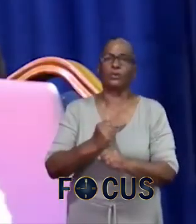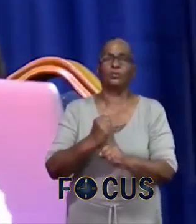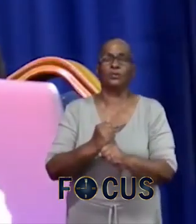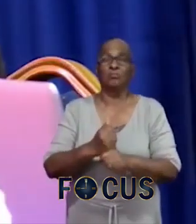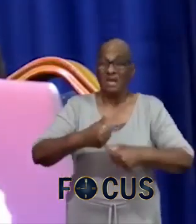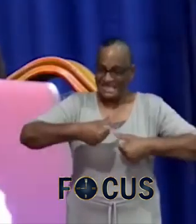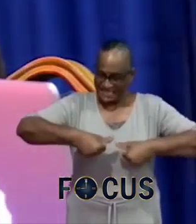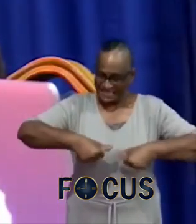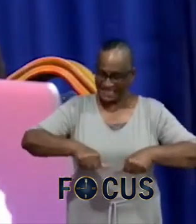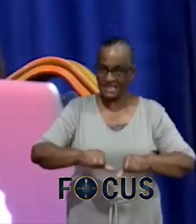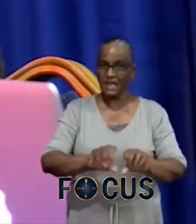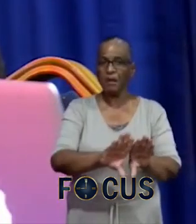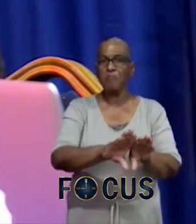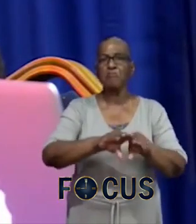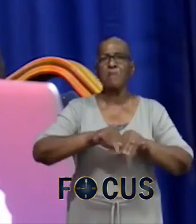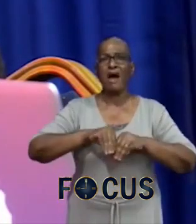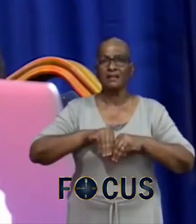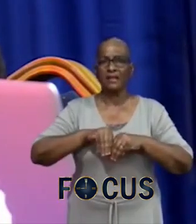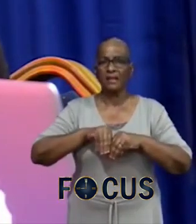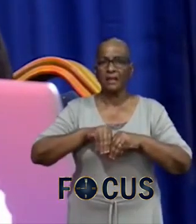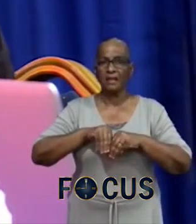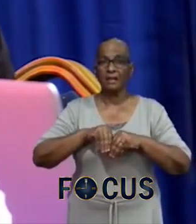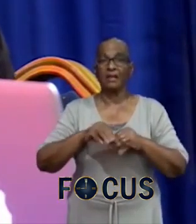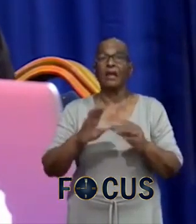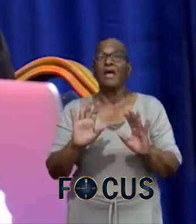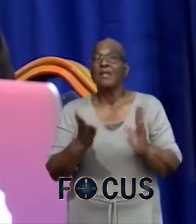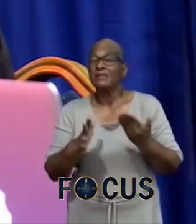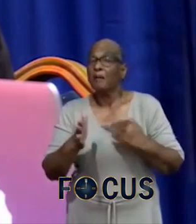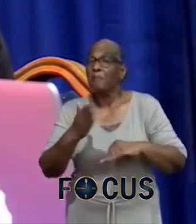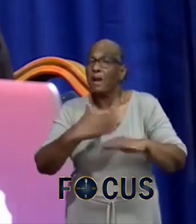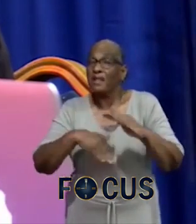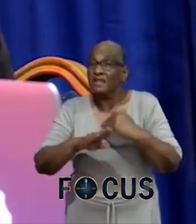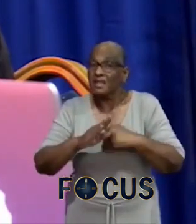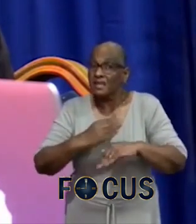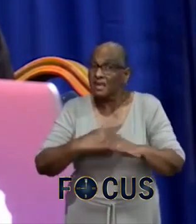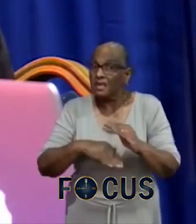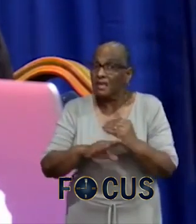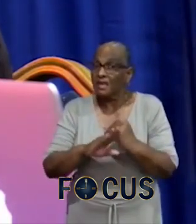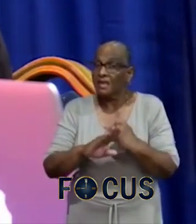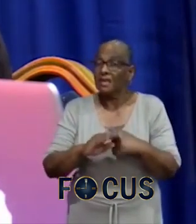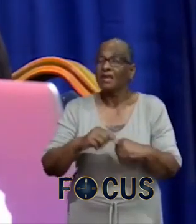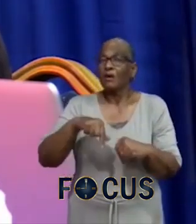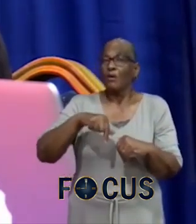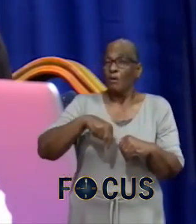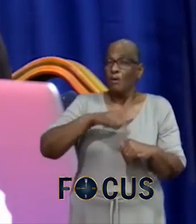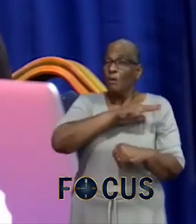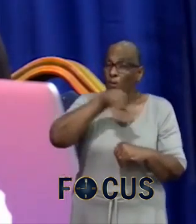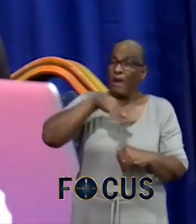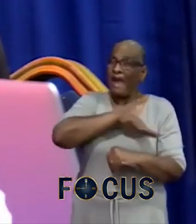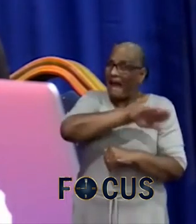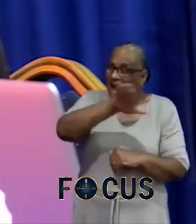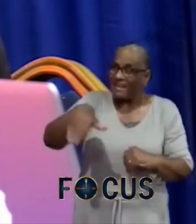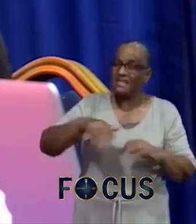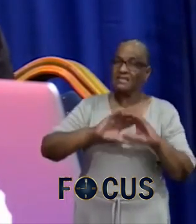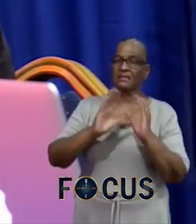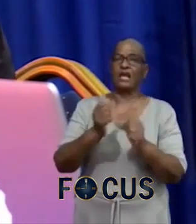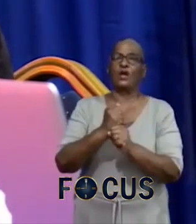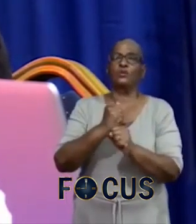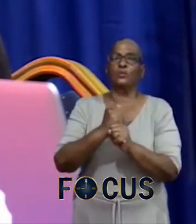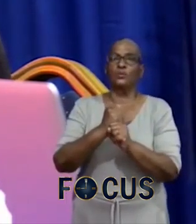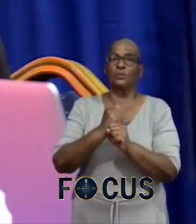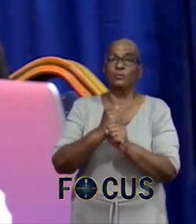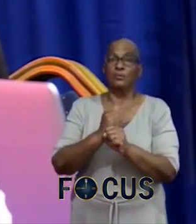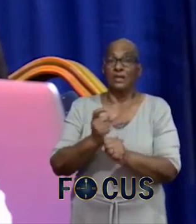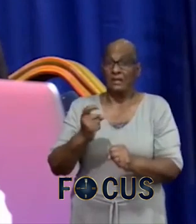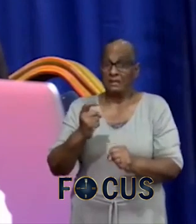in terms of maatregelen en in de wijze waarop wij dit allemaal gaan uitvoeren.